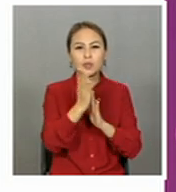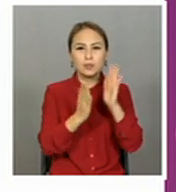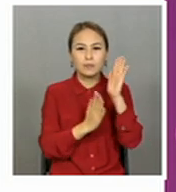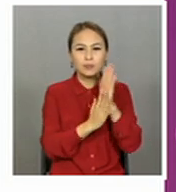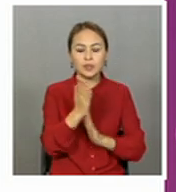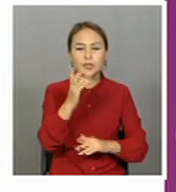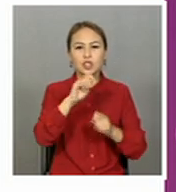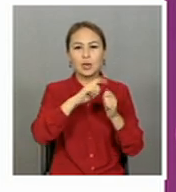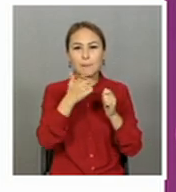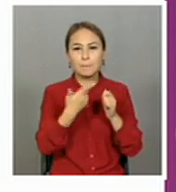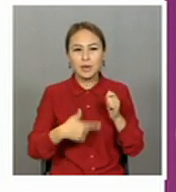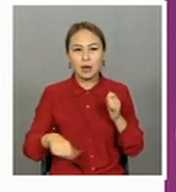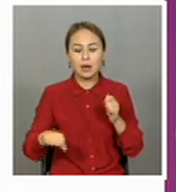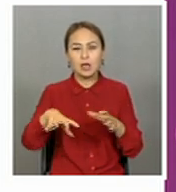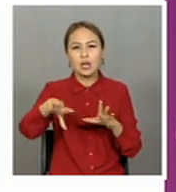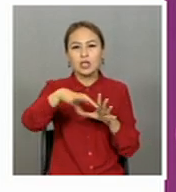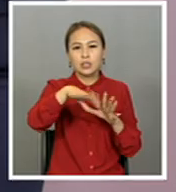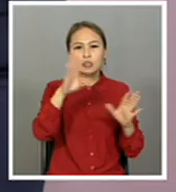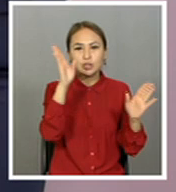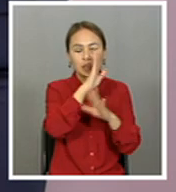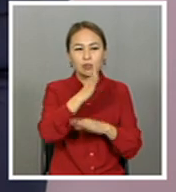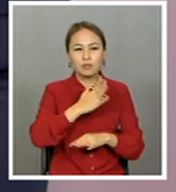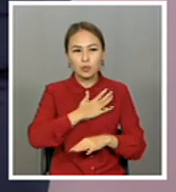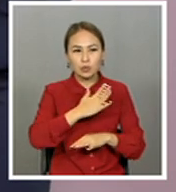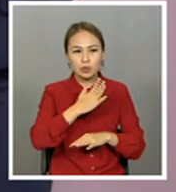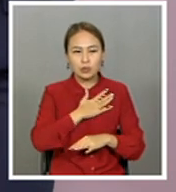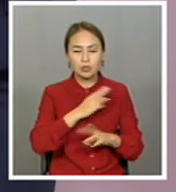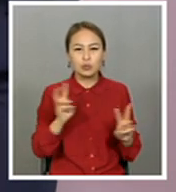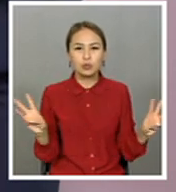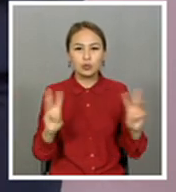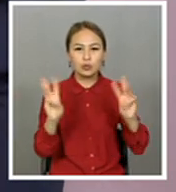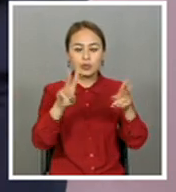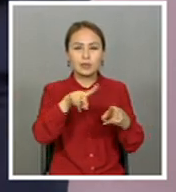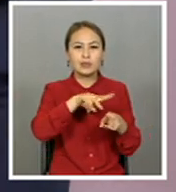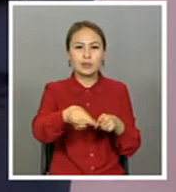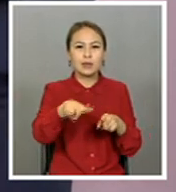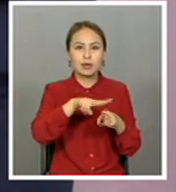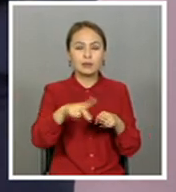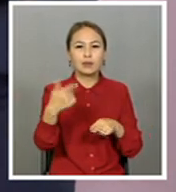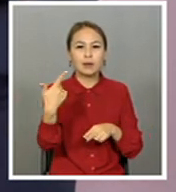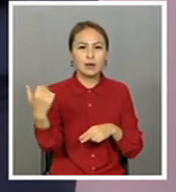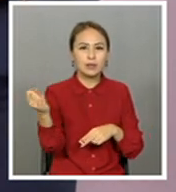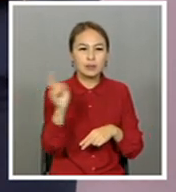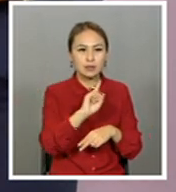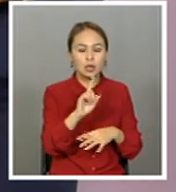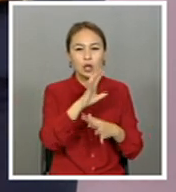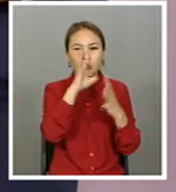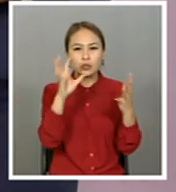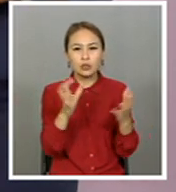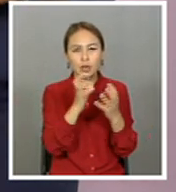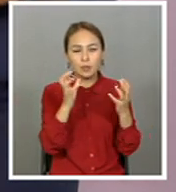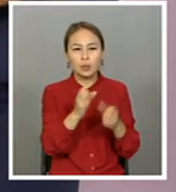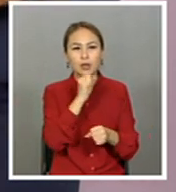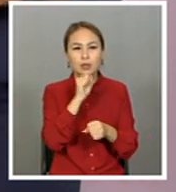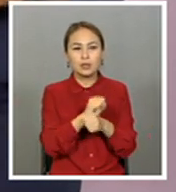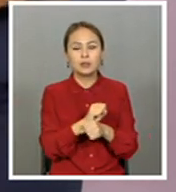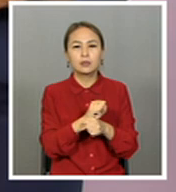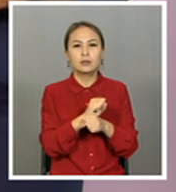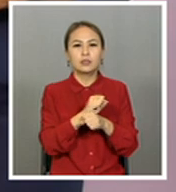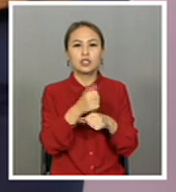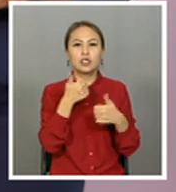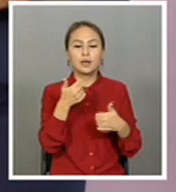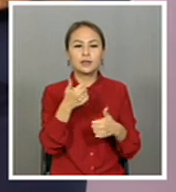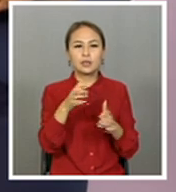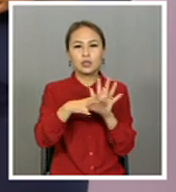жапырағы, шаң тозаңды, түтін мен зиянды газды ұстап қалатын жақсы